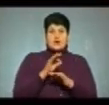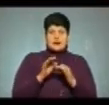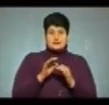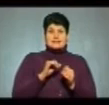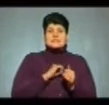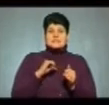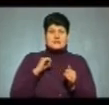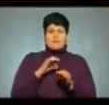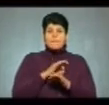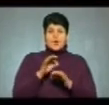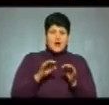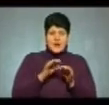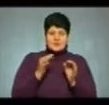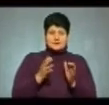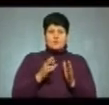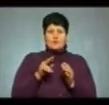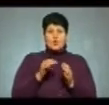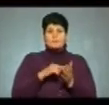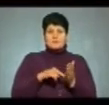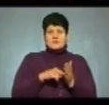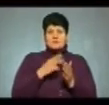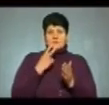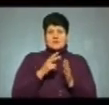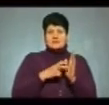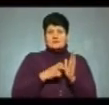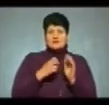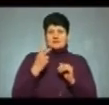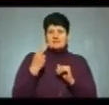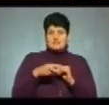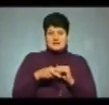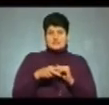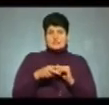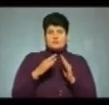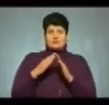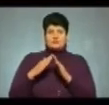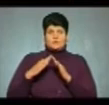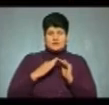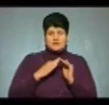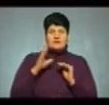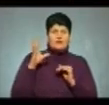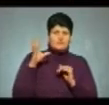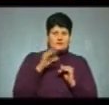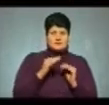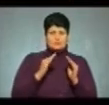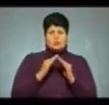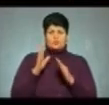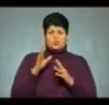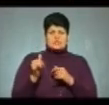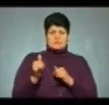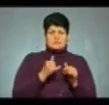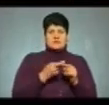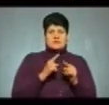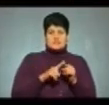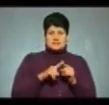сам проект встановлення ІТП по місту передбачає 720 об'єктів. Тобто практично всі будинки будуть забезпечені оцими